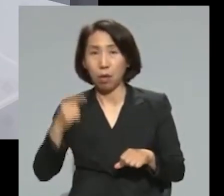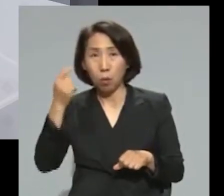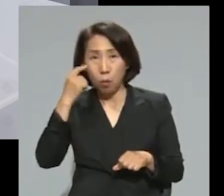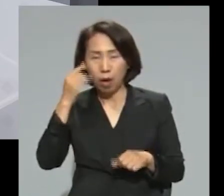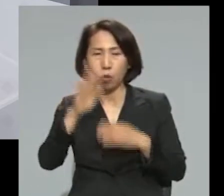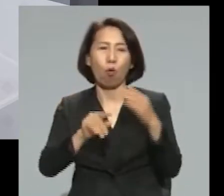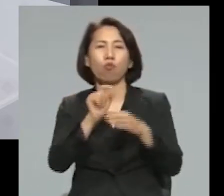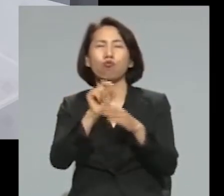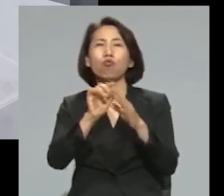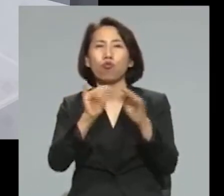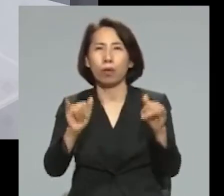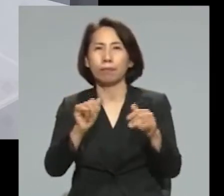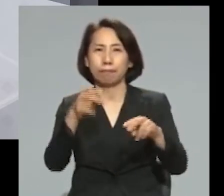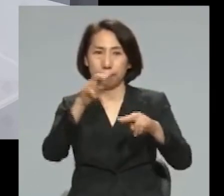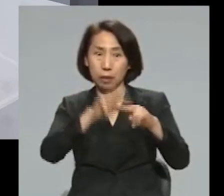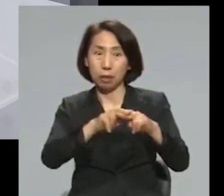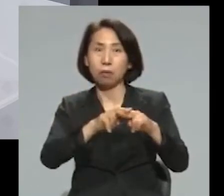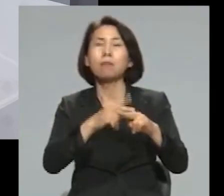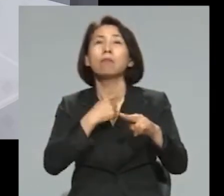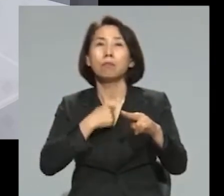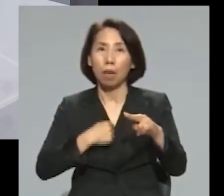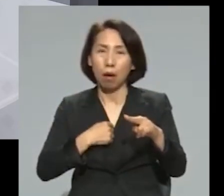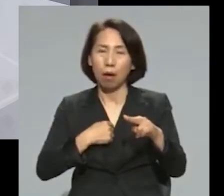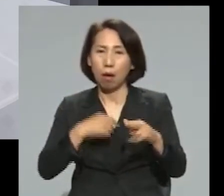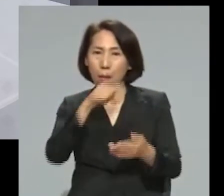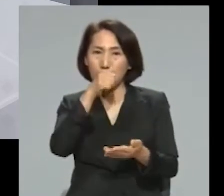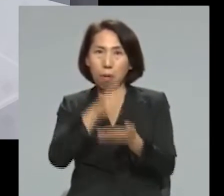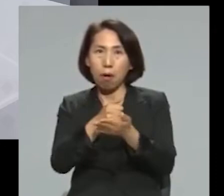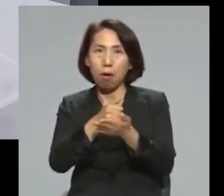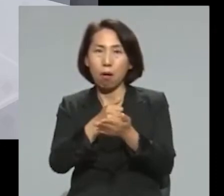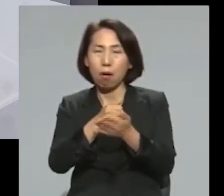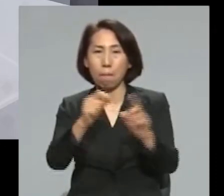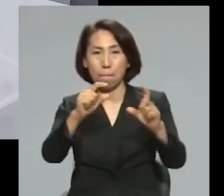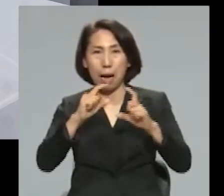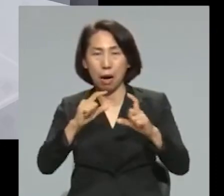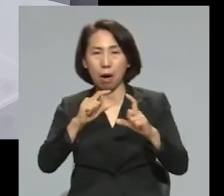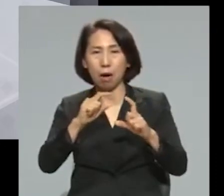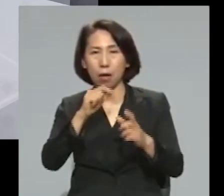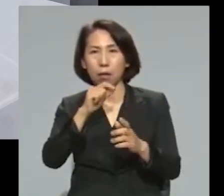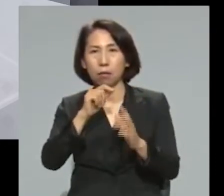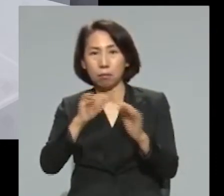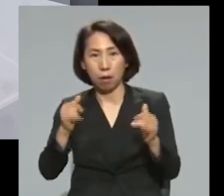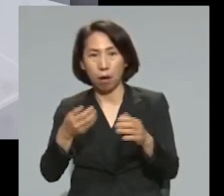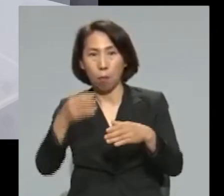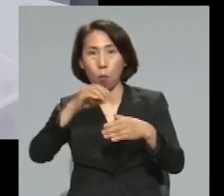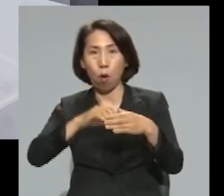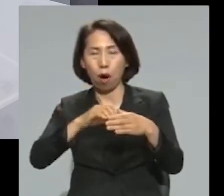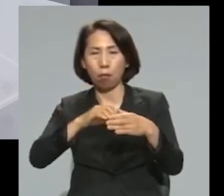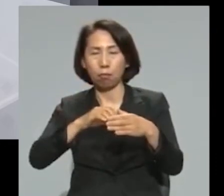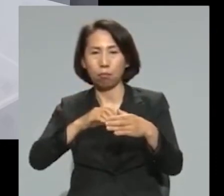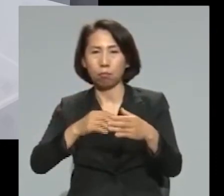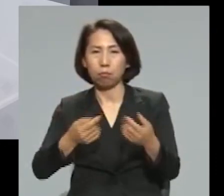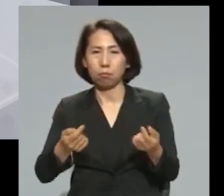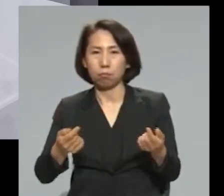공무원 재직 중 처벌받은 범죄 전과자를 포함시켜 경선을